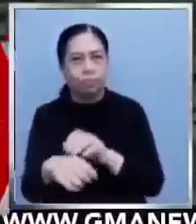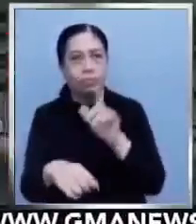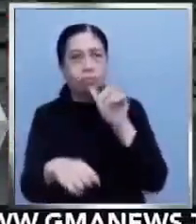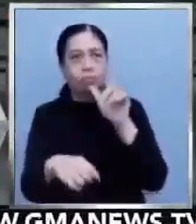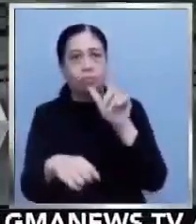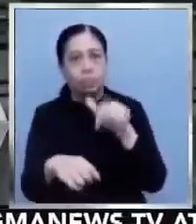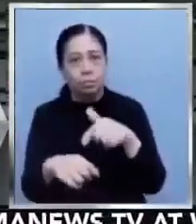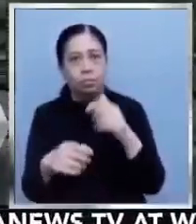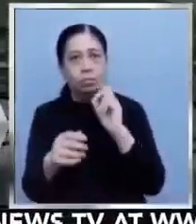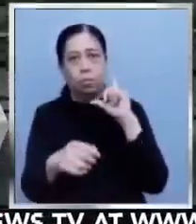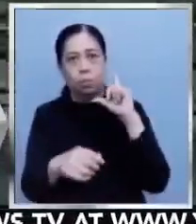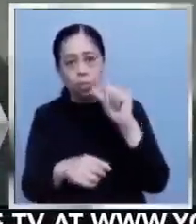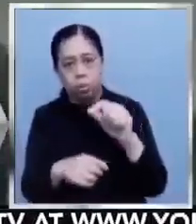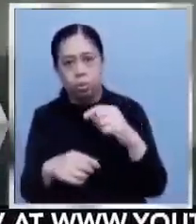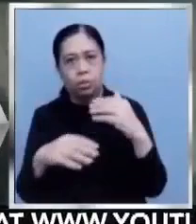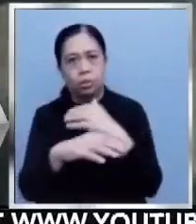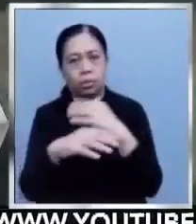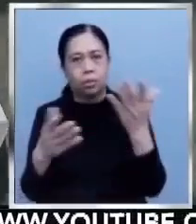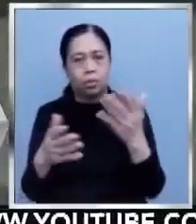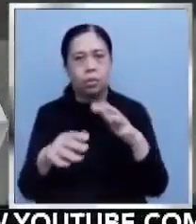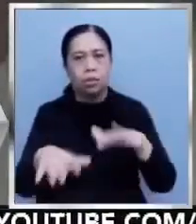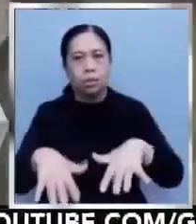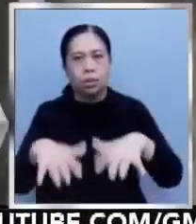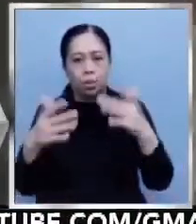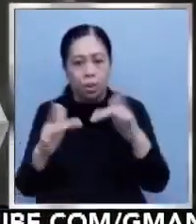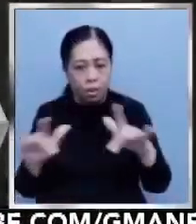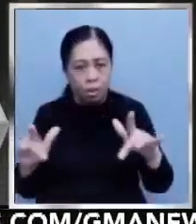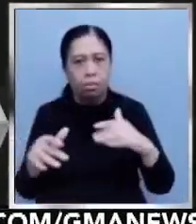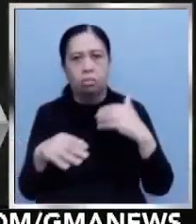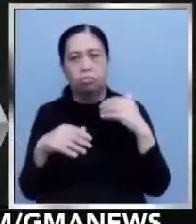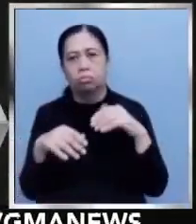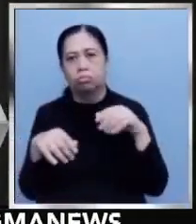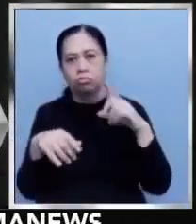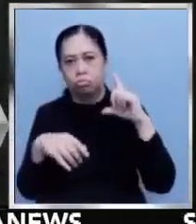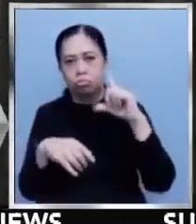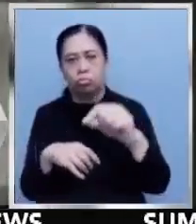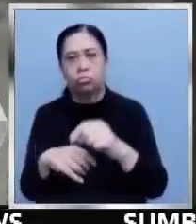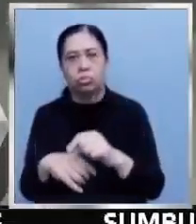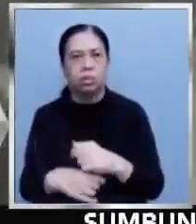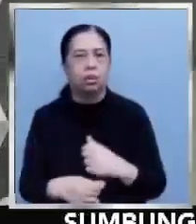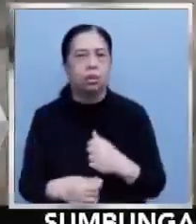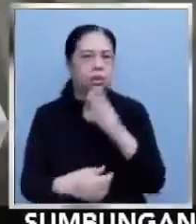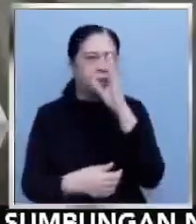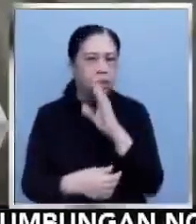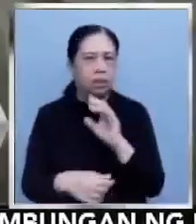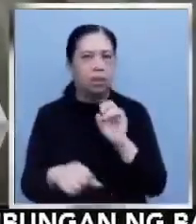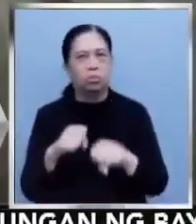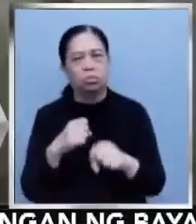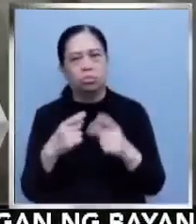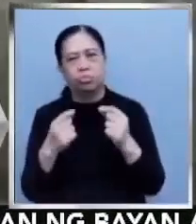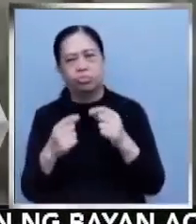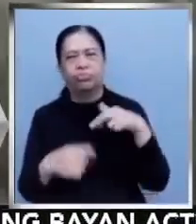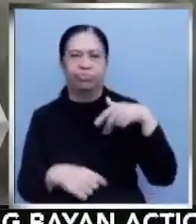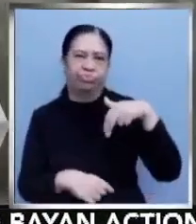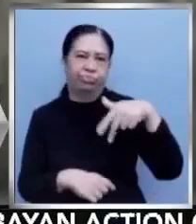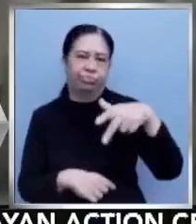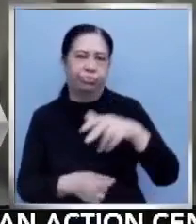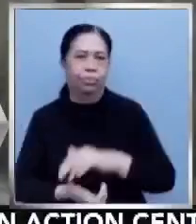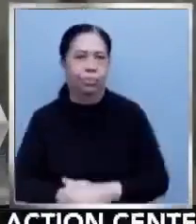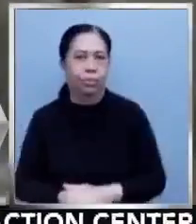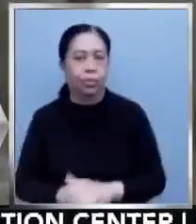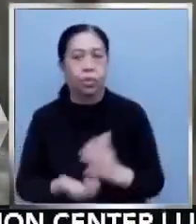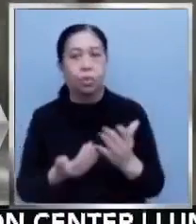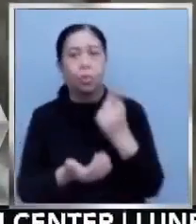ng mga sasakyan sa baha. Nasira po. Kaya naglakad na lang. Halos isang linggo na raw